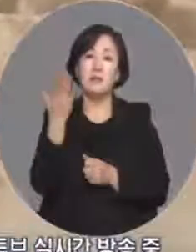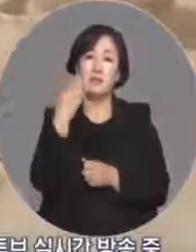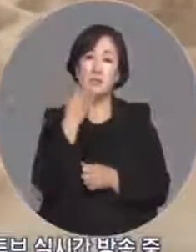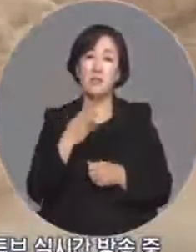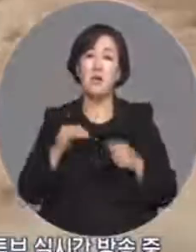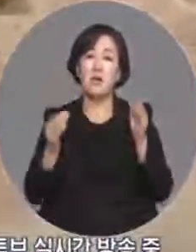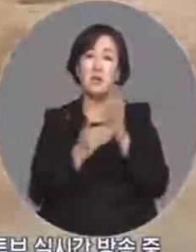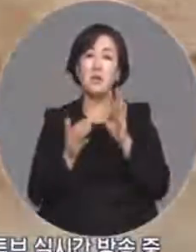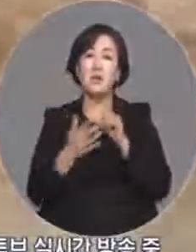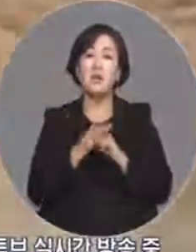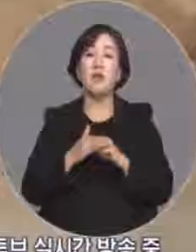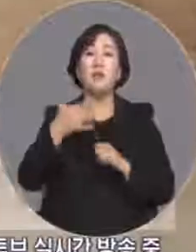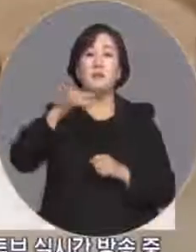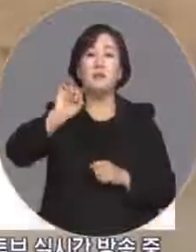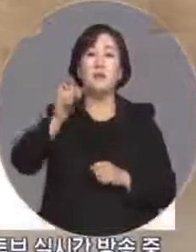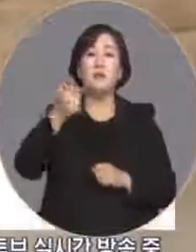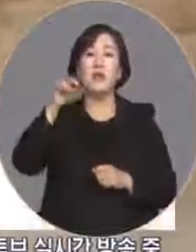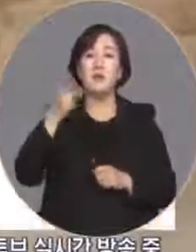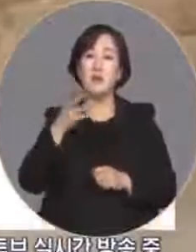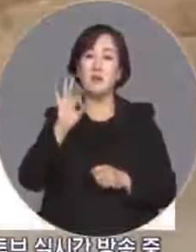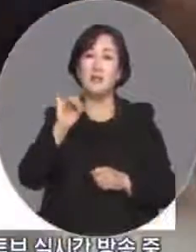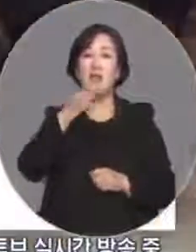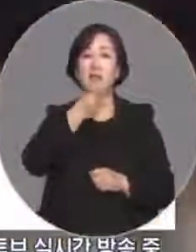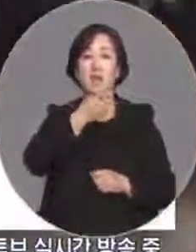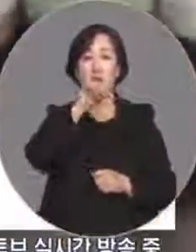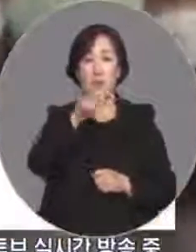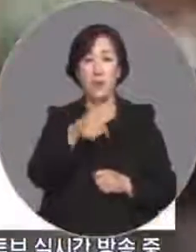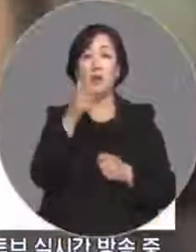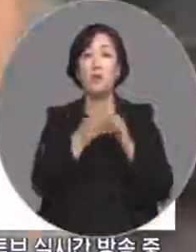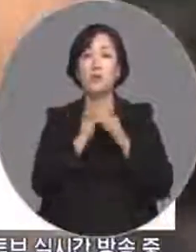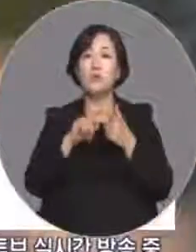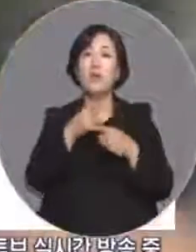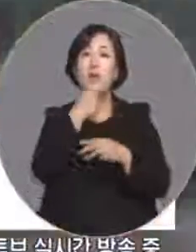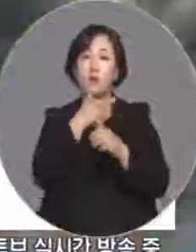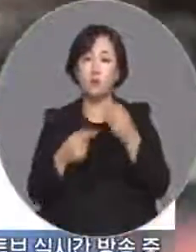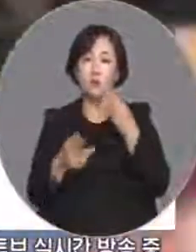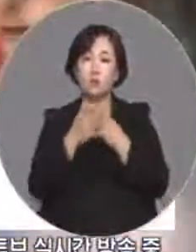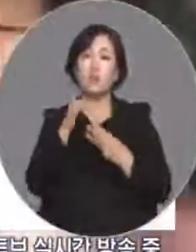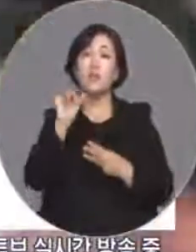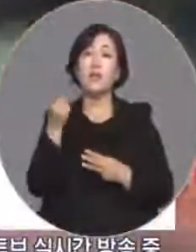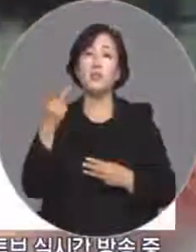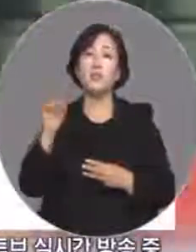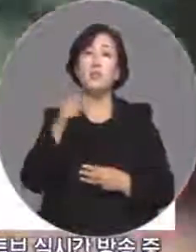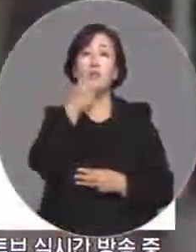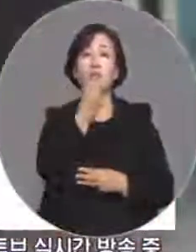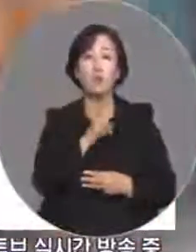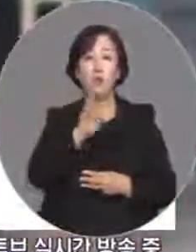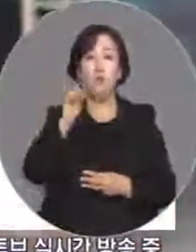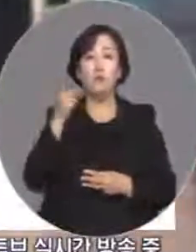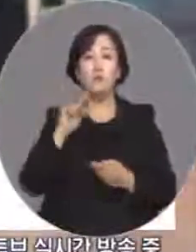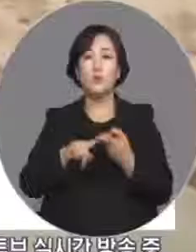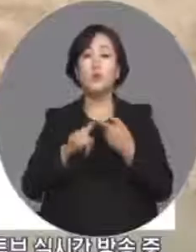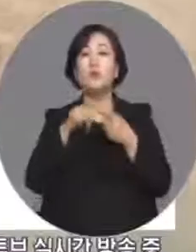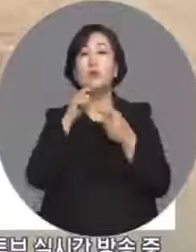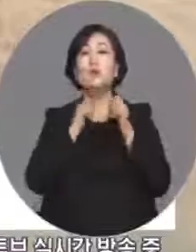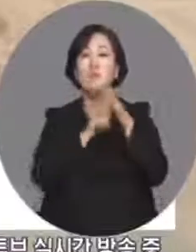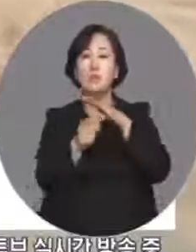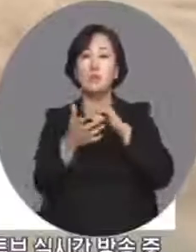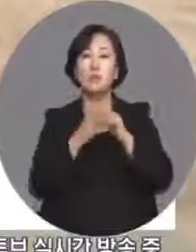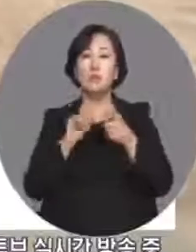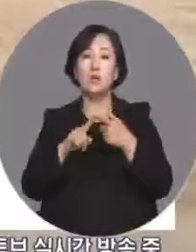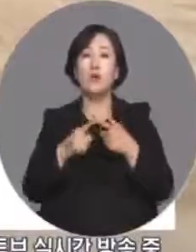4일 울산 천하장사대회에서 태백장사에 등극한 울주군 해뜨미 씨름단의 노범수 선수가